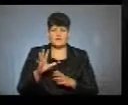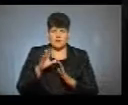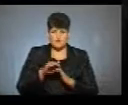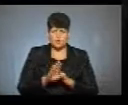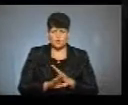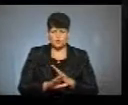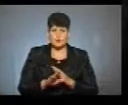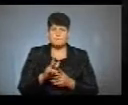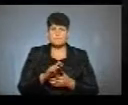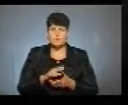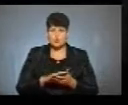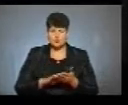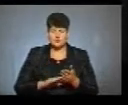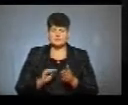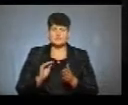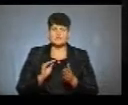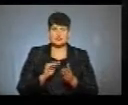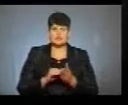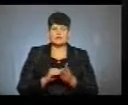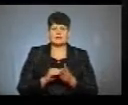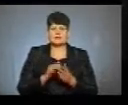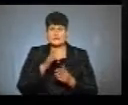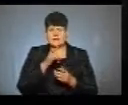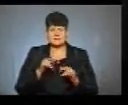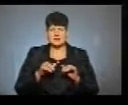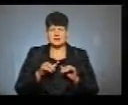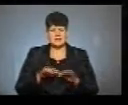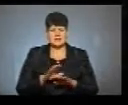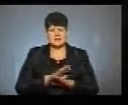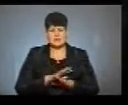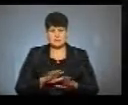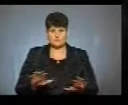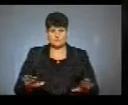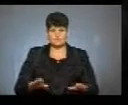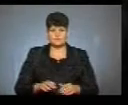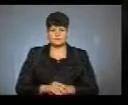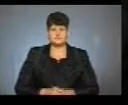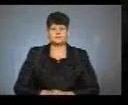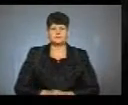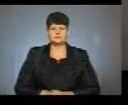включно. Продовжувати встановлений термін дії проекту не будуть. Любов Гадомська,